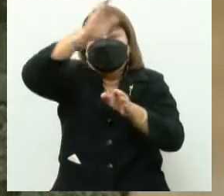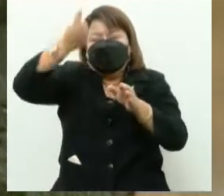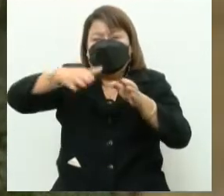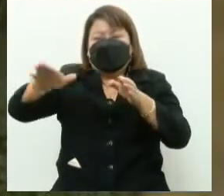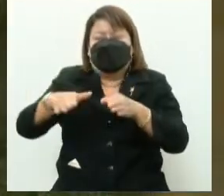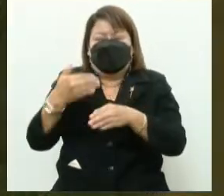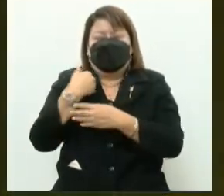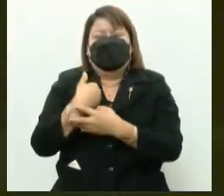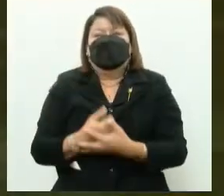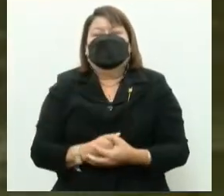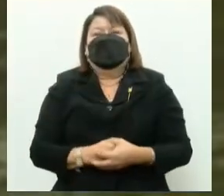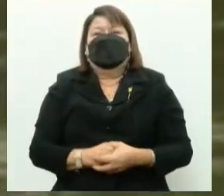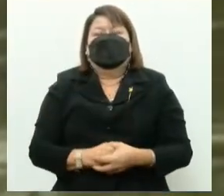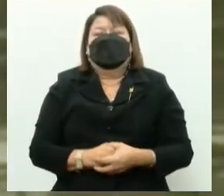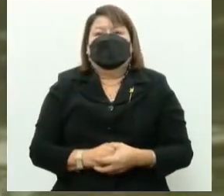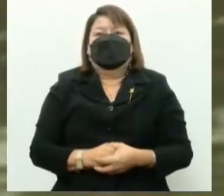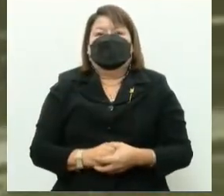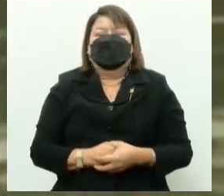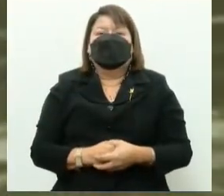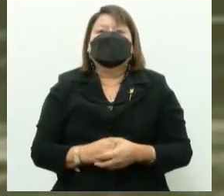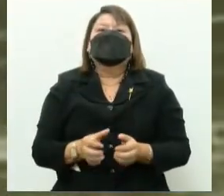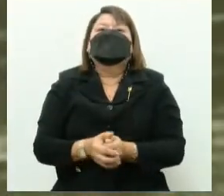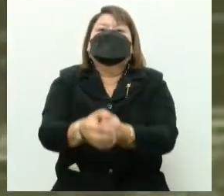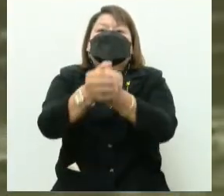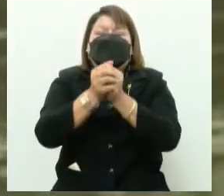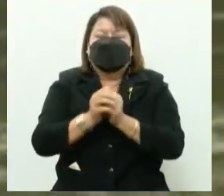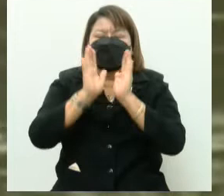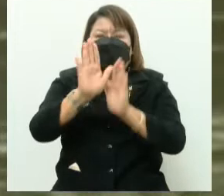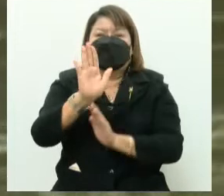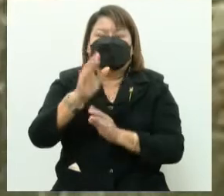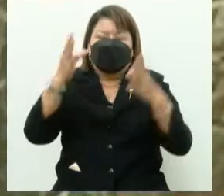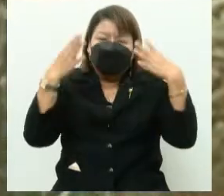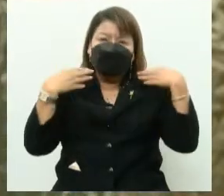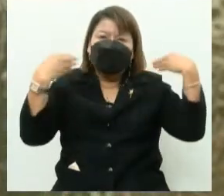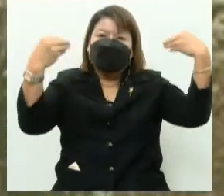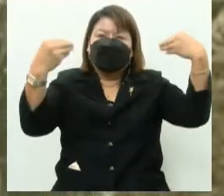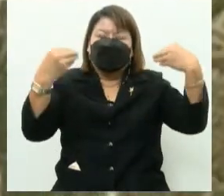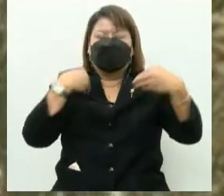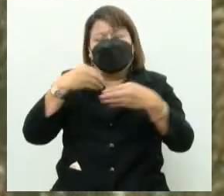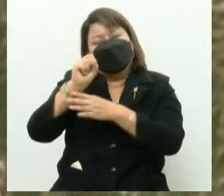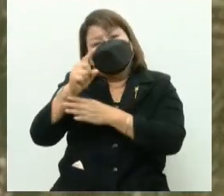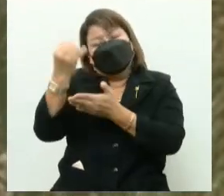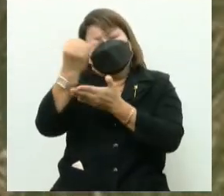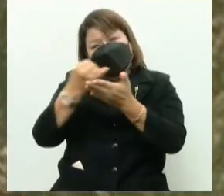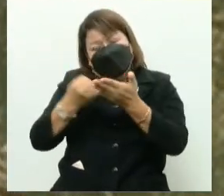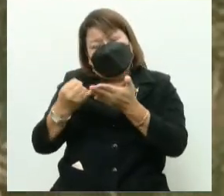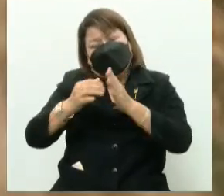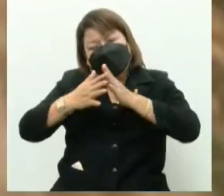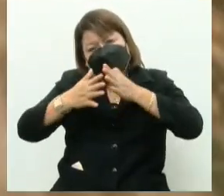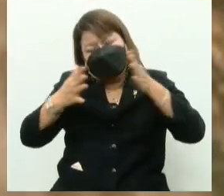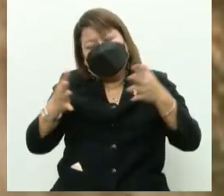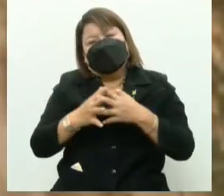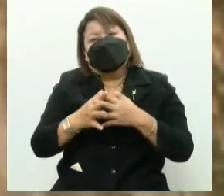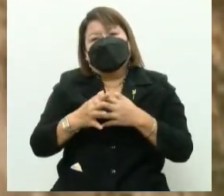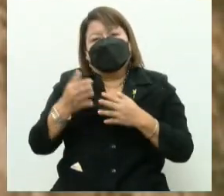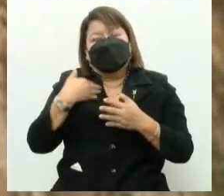มณ์จากแรงศรัทธาต่อโทยเทพจึงเกิดงานวิจิตรศิลป์ล้ำค่าในหน้าบันของปราสาทโด